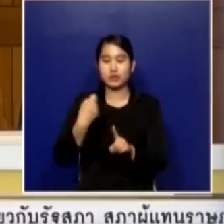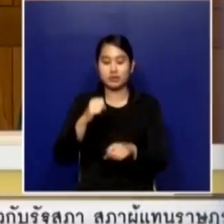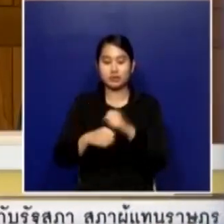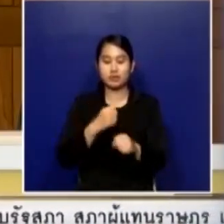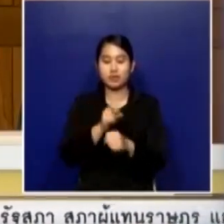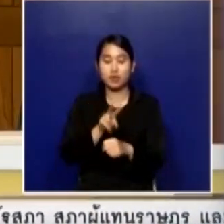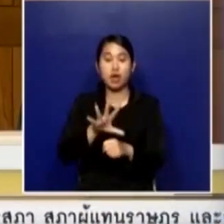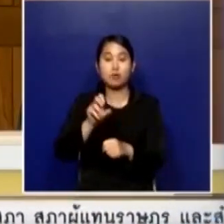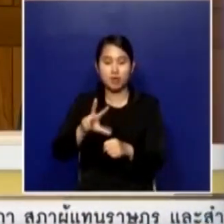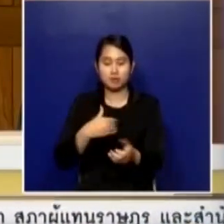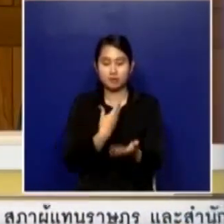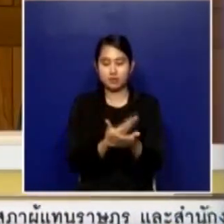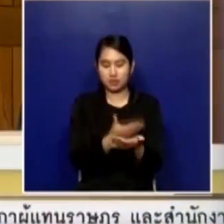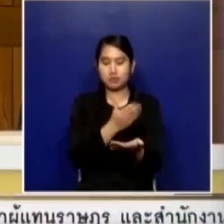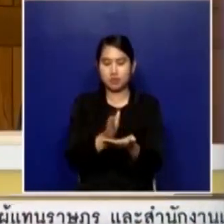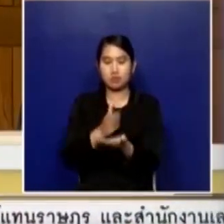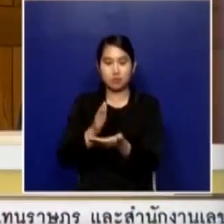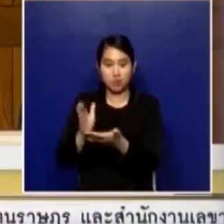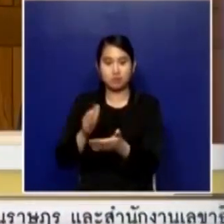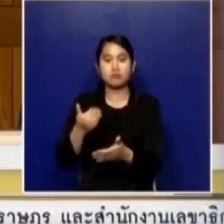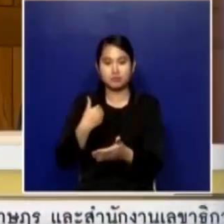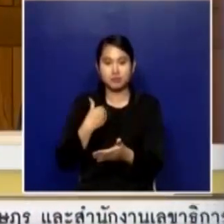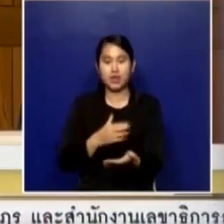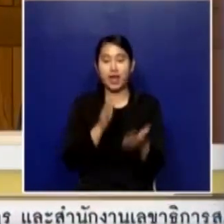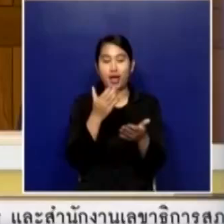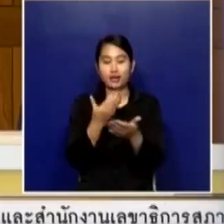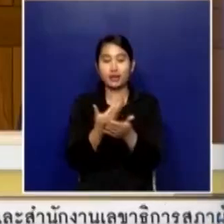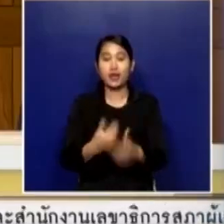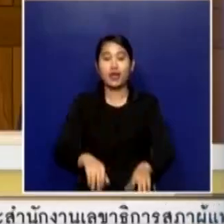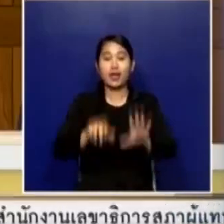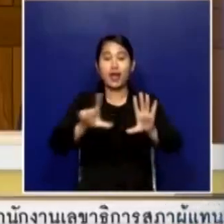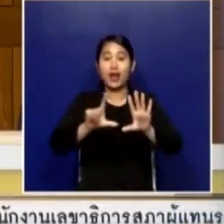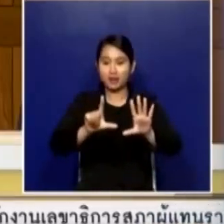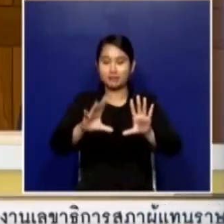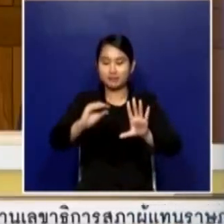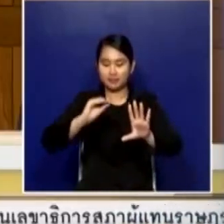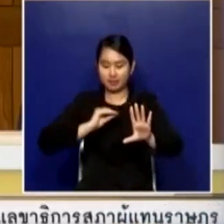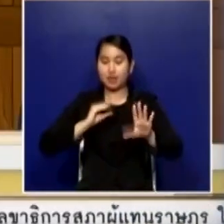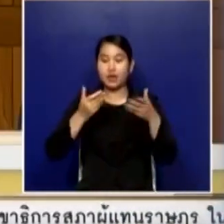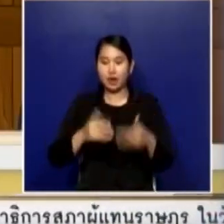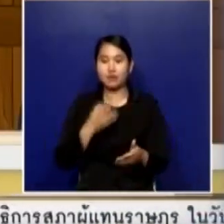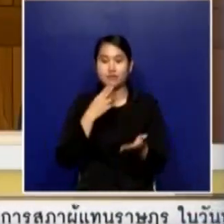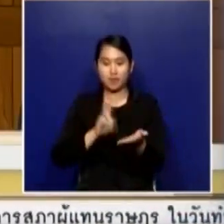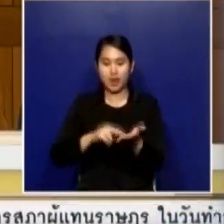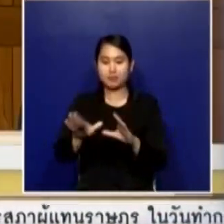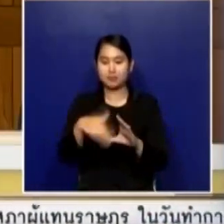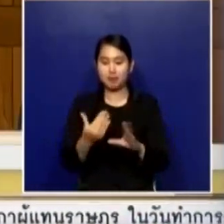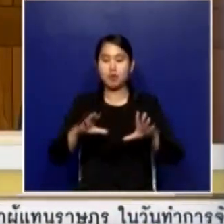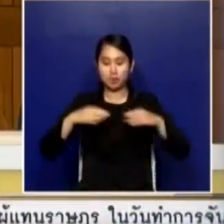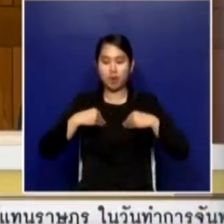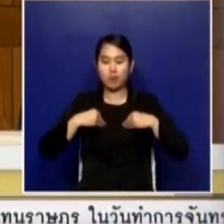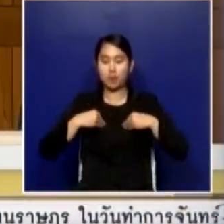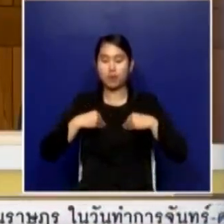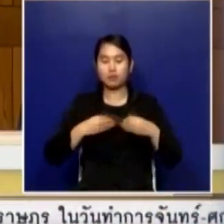านมา ถูกต้องไหม ฮะ เราจ่ายภาษีกันเดือนนี้ต้องจบแล้ว จบแล้ว เดือนนี้ต้องจบแล้ว ค่ะ ท่านผู้ชมก็มีการพูดถึงการเก็บภาษีในช่ว